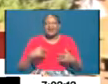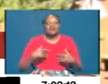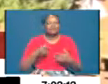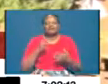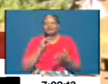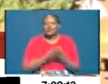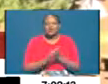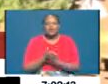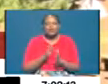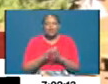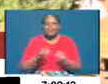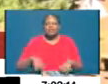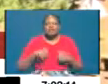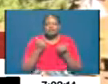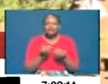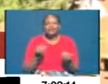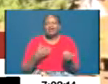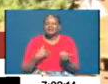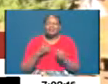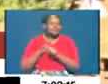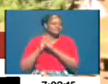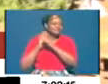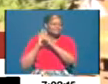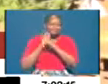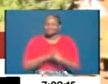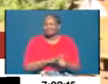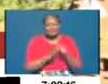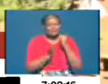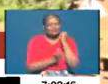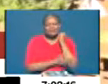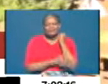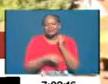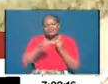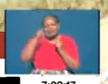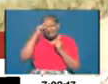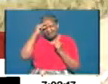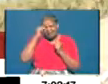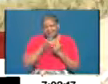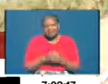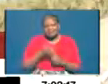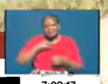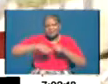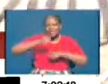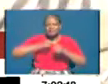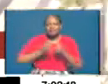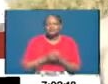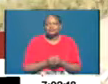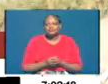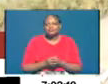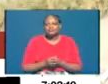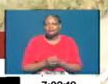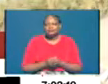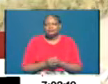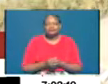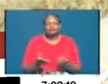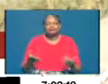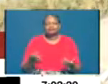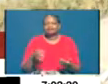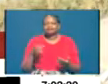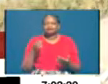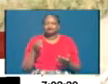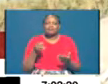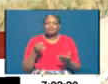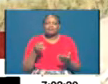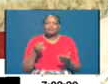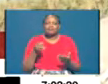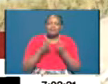watoto. Hii dhuluma imekuwa mbaya sana, hii serikali inafaa kuchukua hatua. Pana wazazi wetu wamezikiwa hapa makaburi yako. Sioni